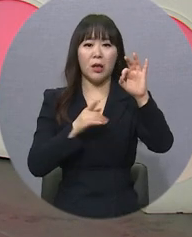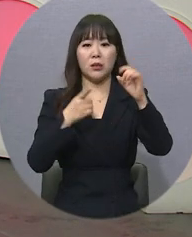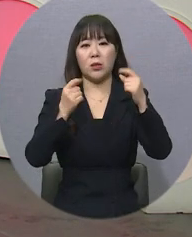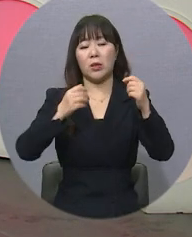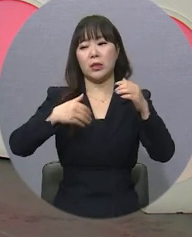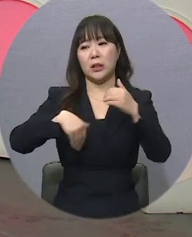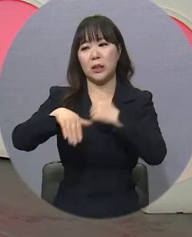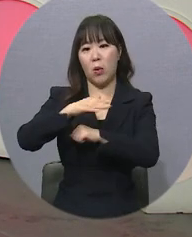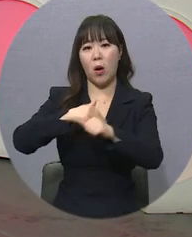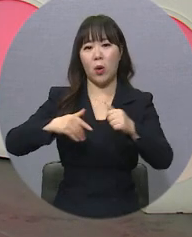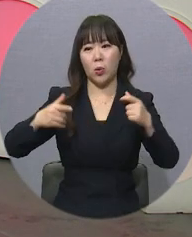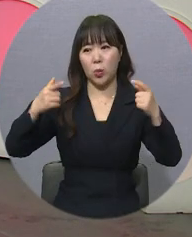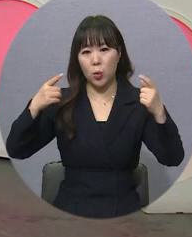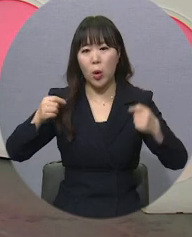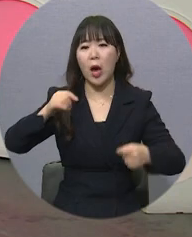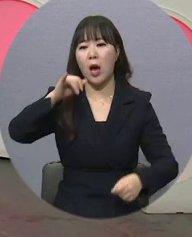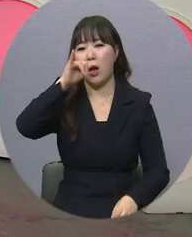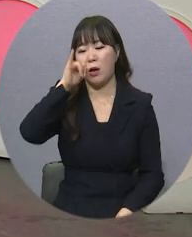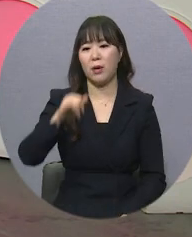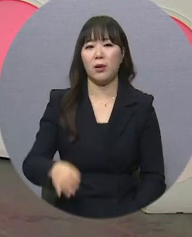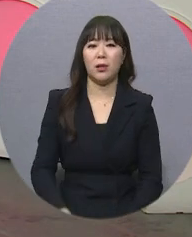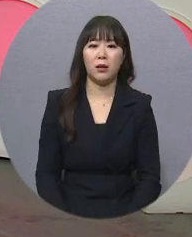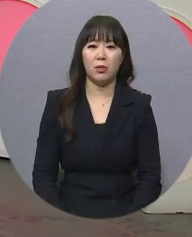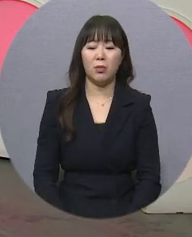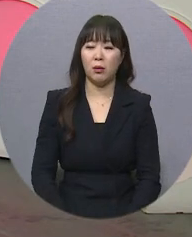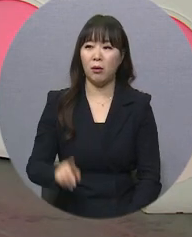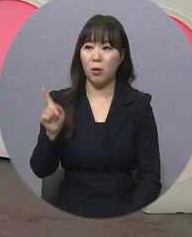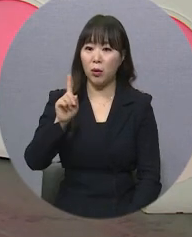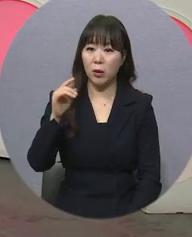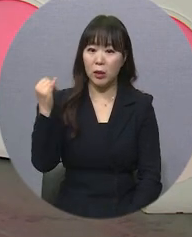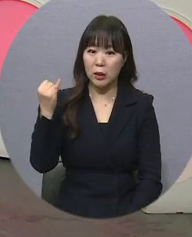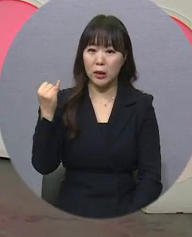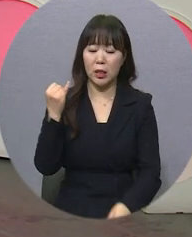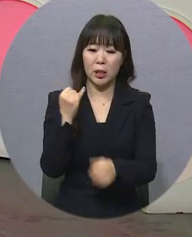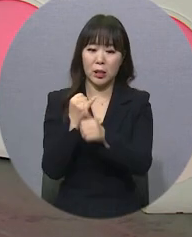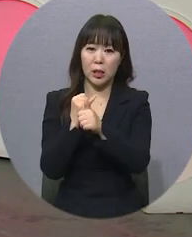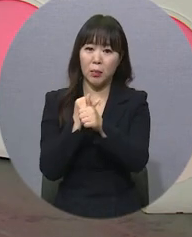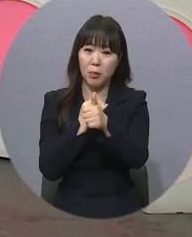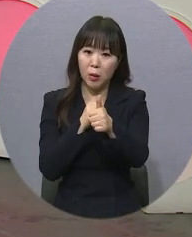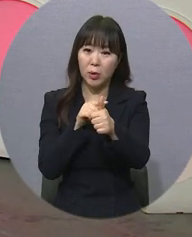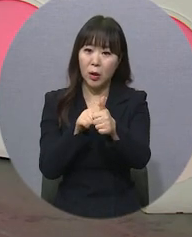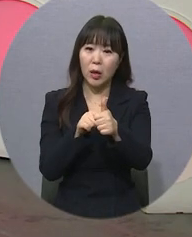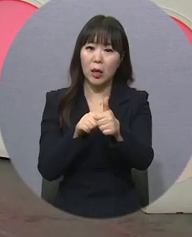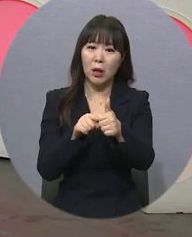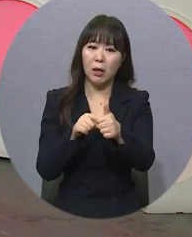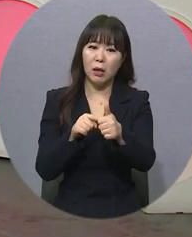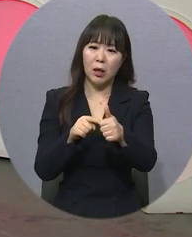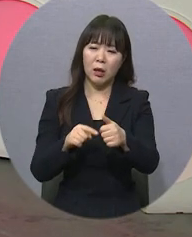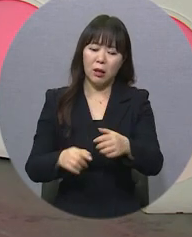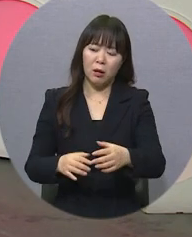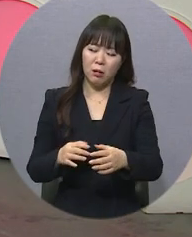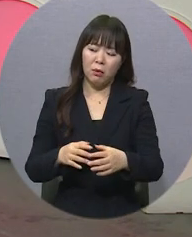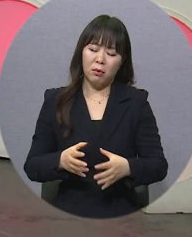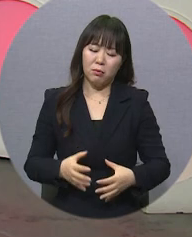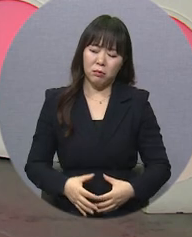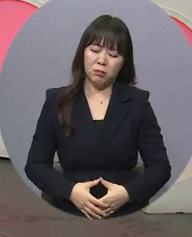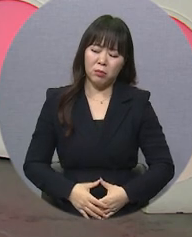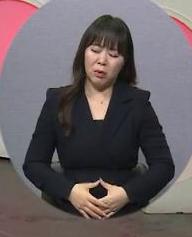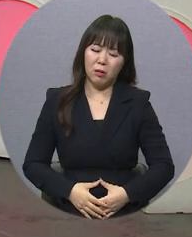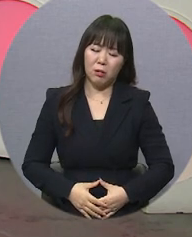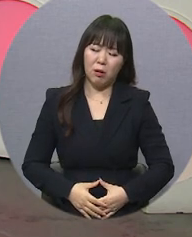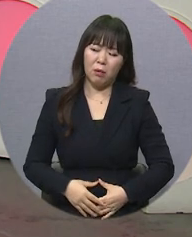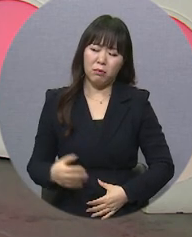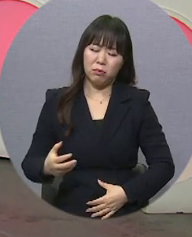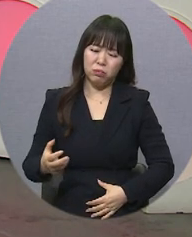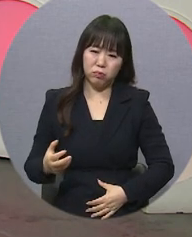저런 상황이 똑같은 게 벌어졌더라고요. 어떤 여성분이 남편분하고 이제 진통이 시작돼서 병원 가다가